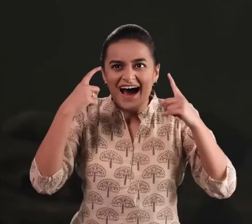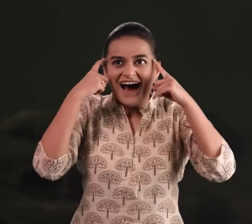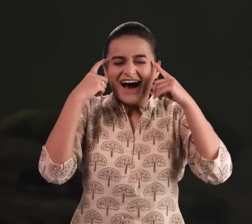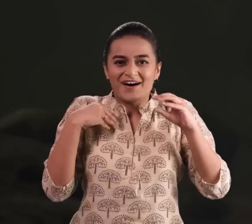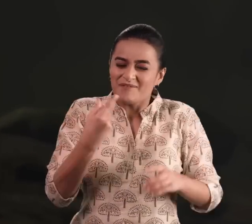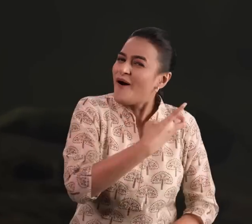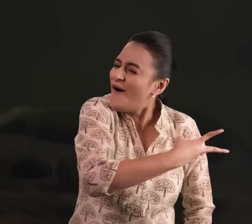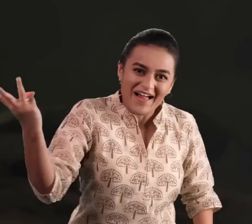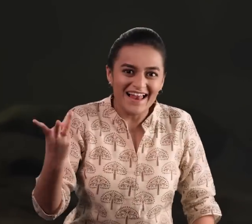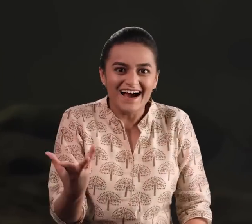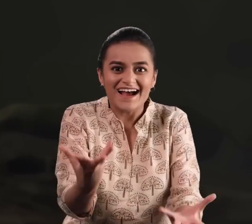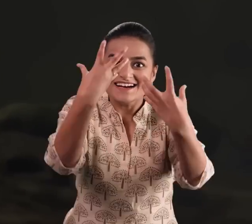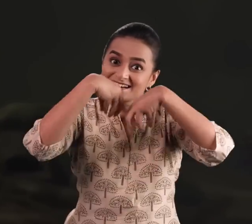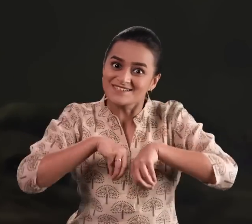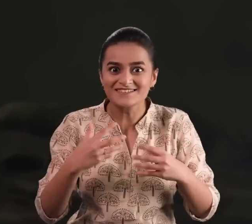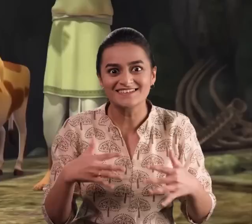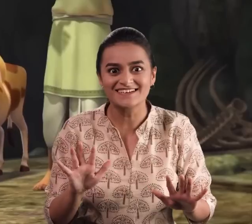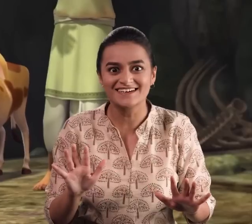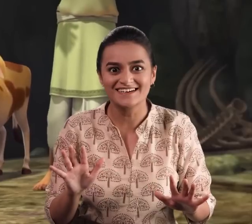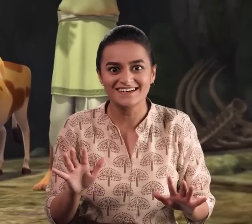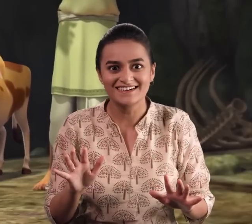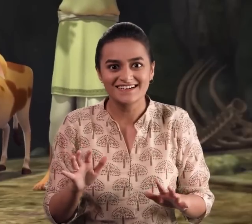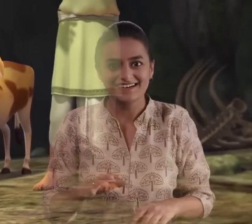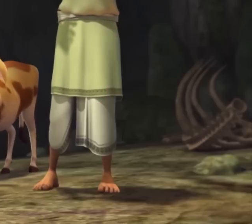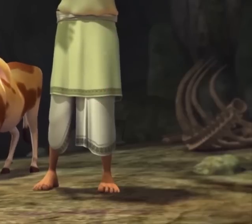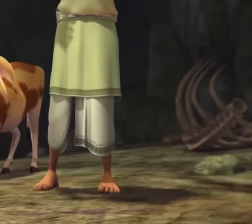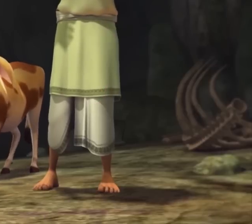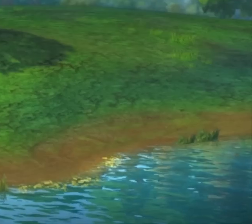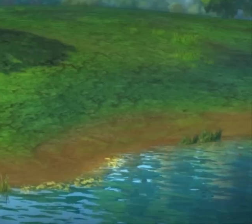सोच रहा हूं कि तुम तीनों को ही खा लूं।